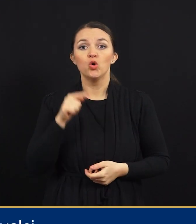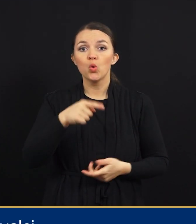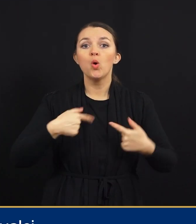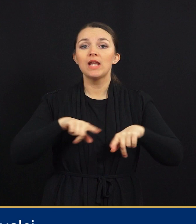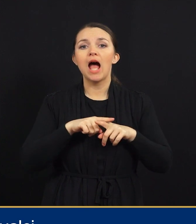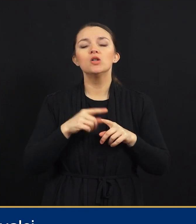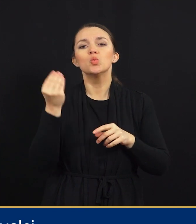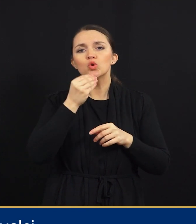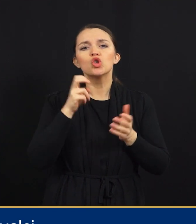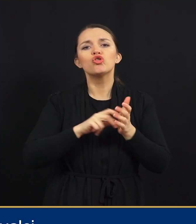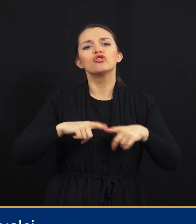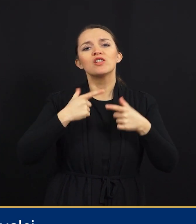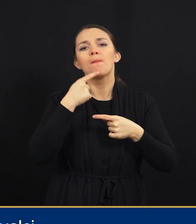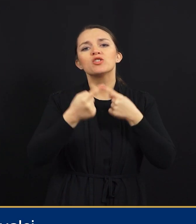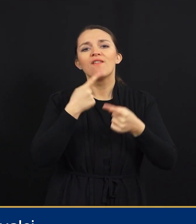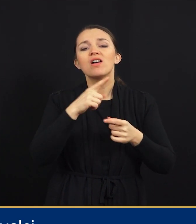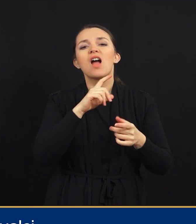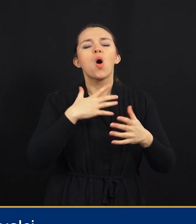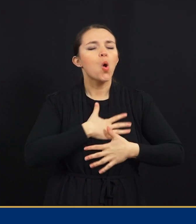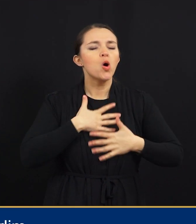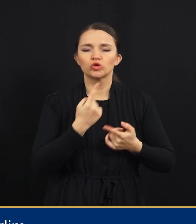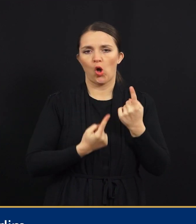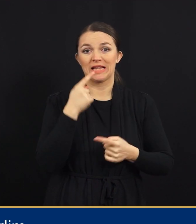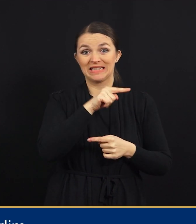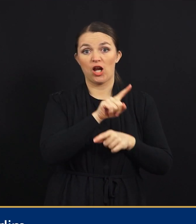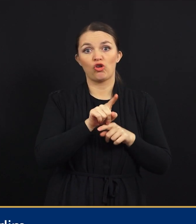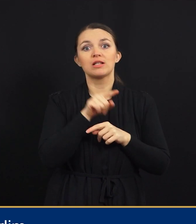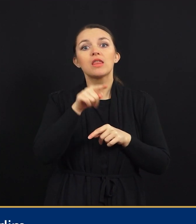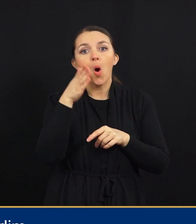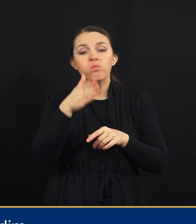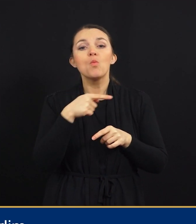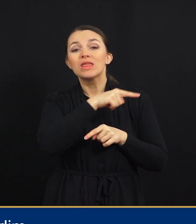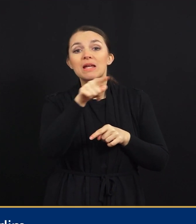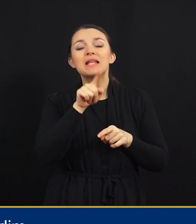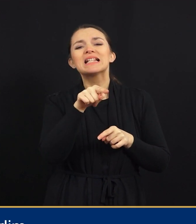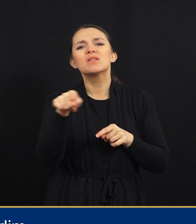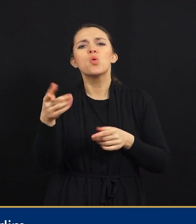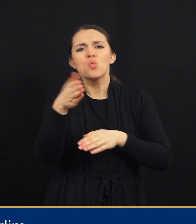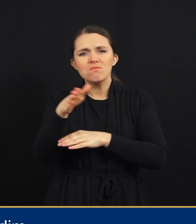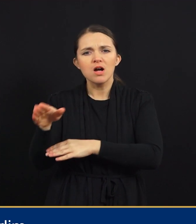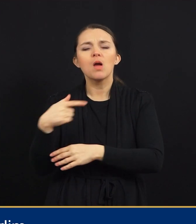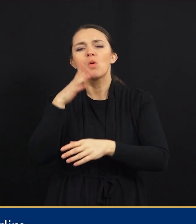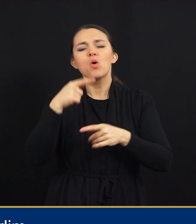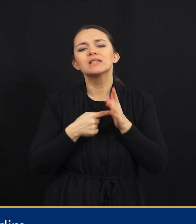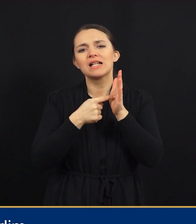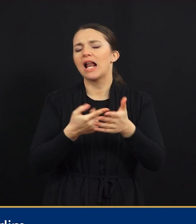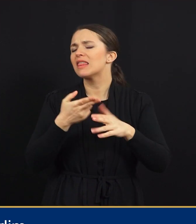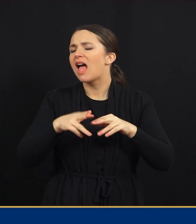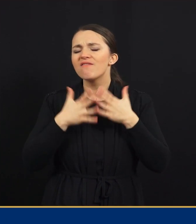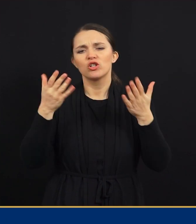še živeči pričevalci grozot tistega časa in tako bomo njim ter umrlim izkazali največje